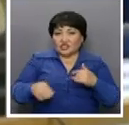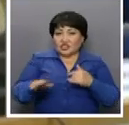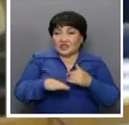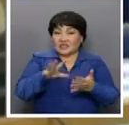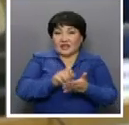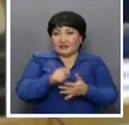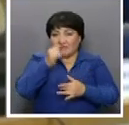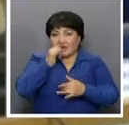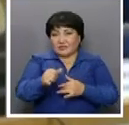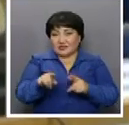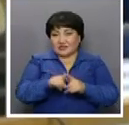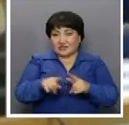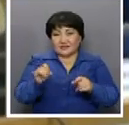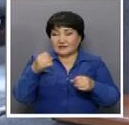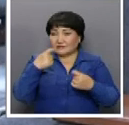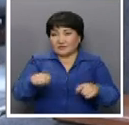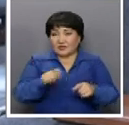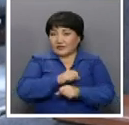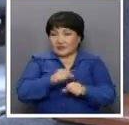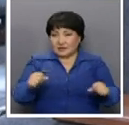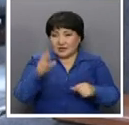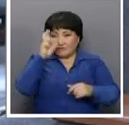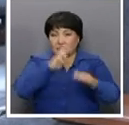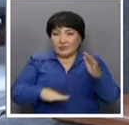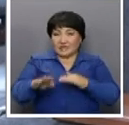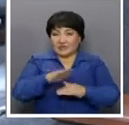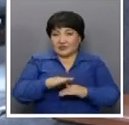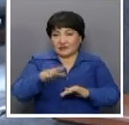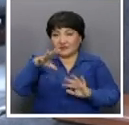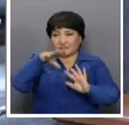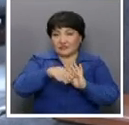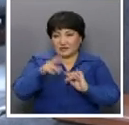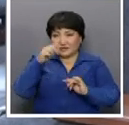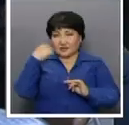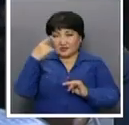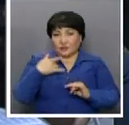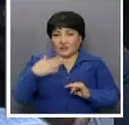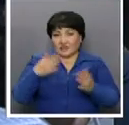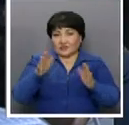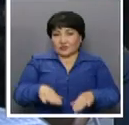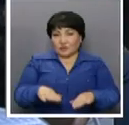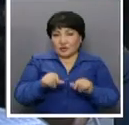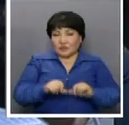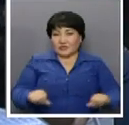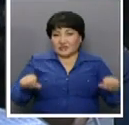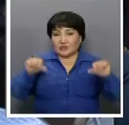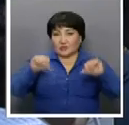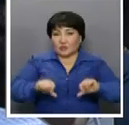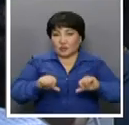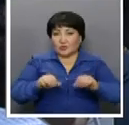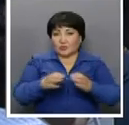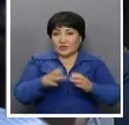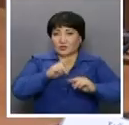және сатылмасын, мемлекеттің меншігінде қалсын деген шешім қабылданды дейді комиссиядағы құқықтық жұмыс тобының жетекшісі Мұхтар